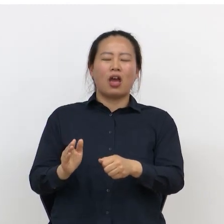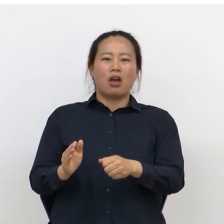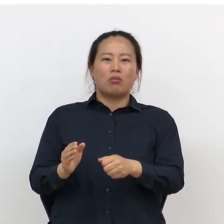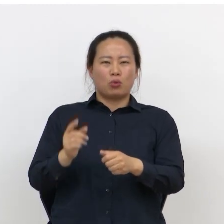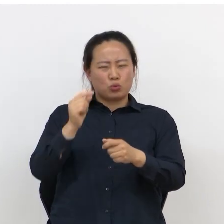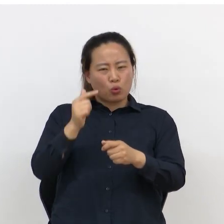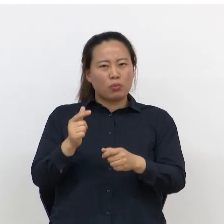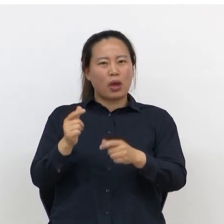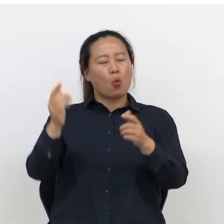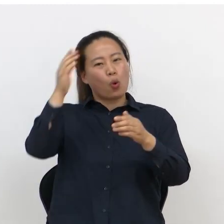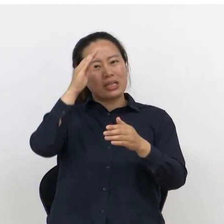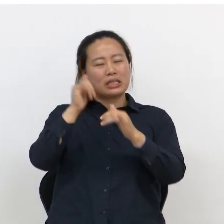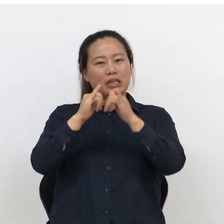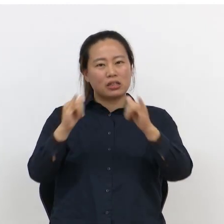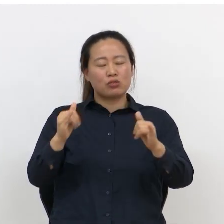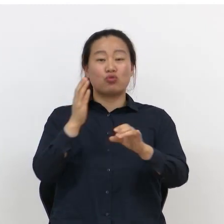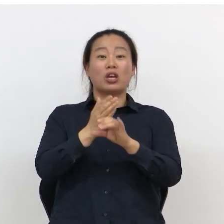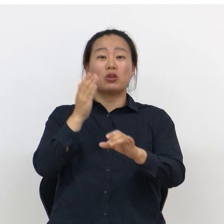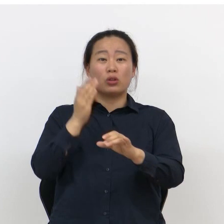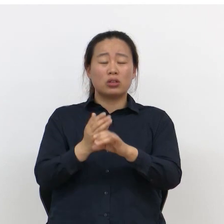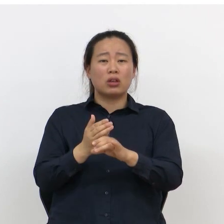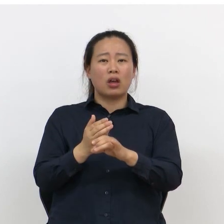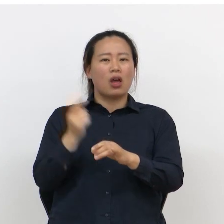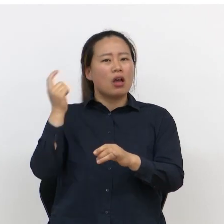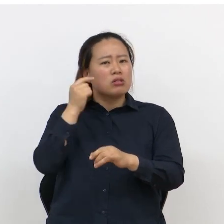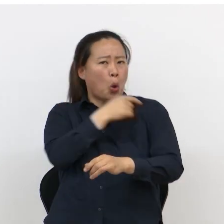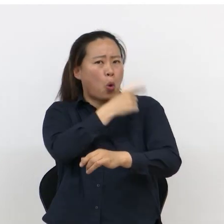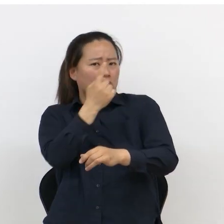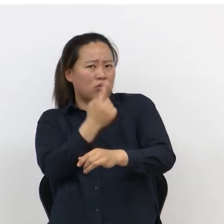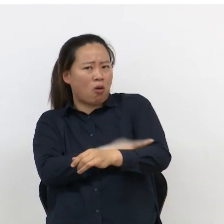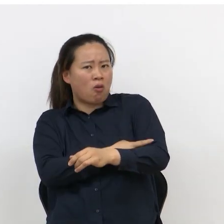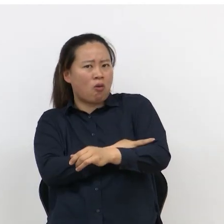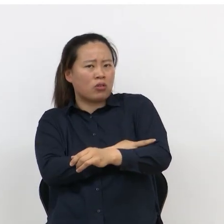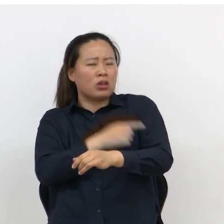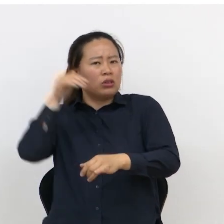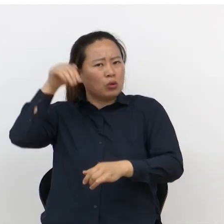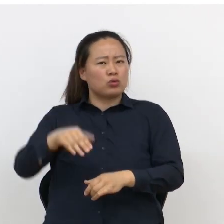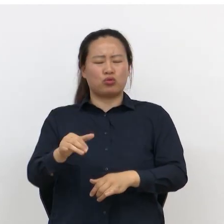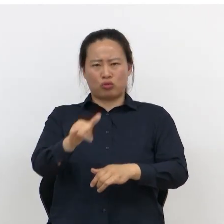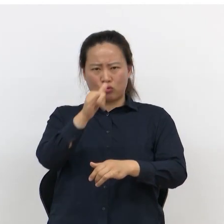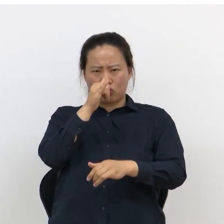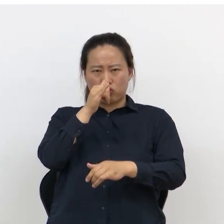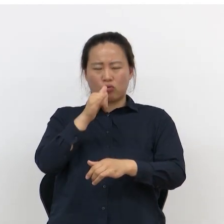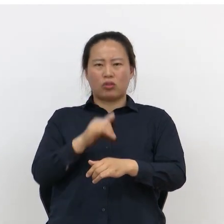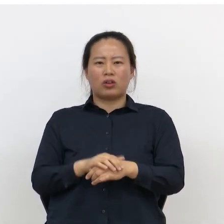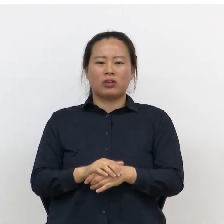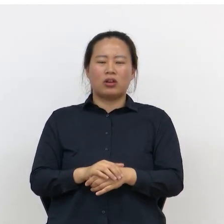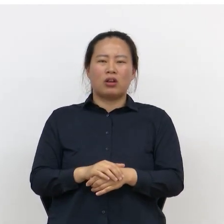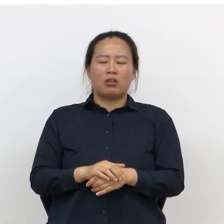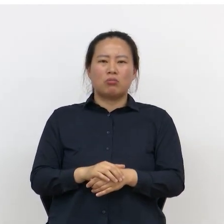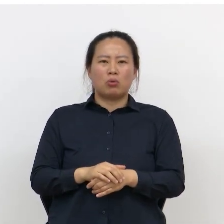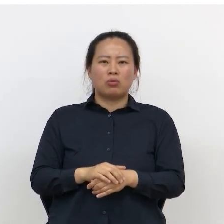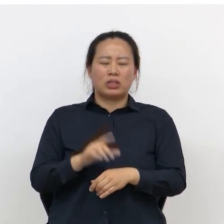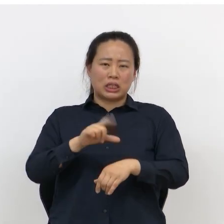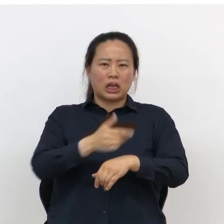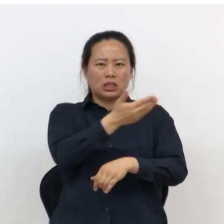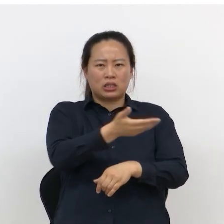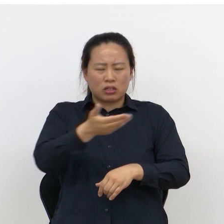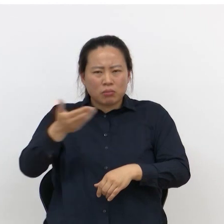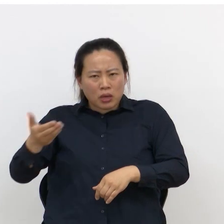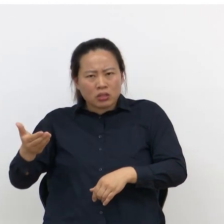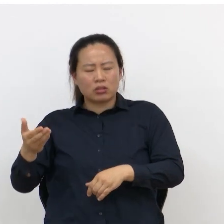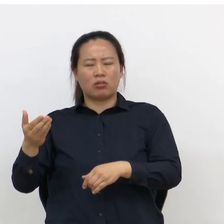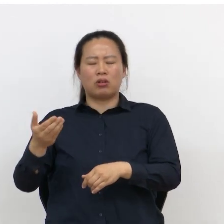직후에 잔존청력이 손실되기도 하고 수술 직후에 살아있더라도 잔존청력 보존 이후에 세월이 가면서 청력이 소실될